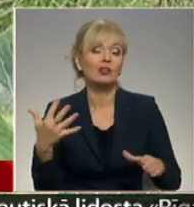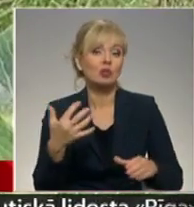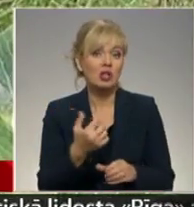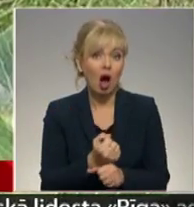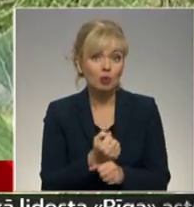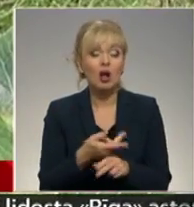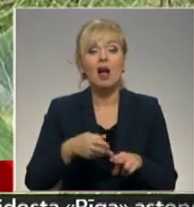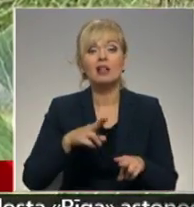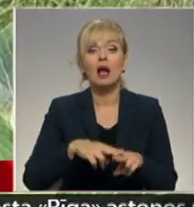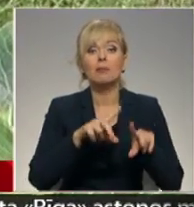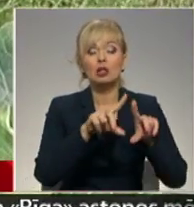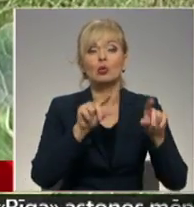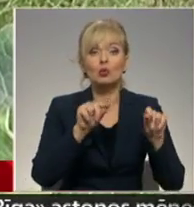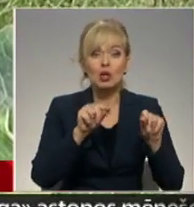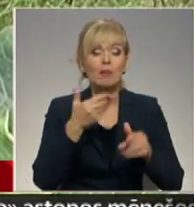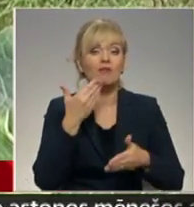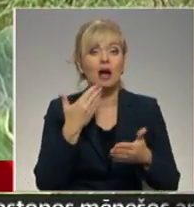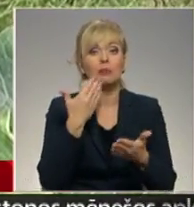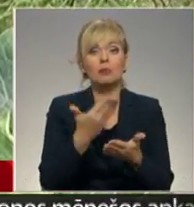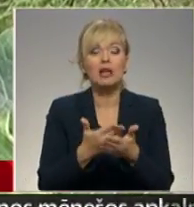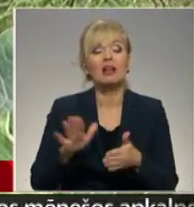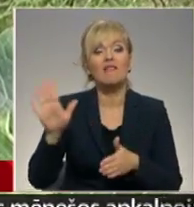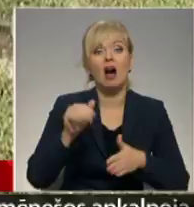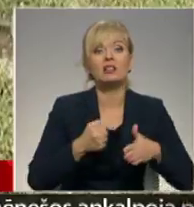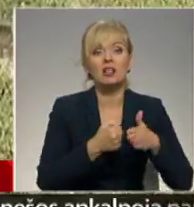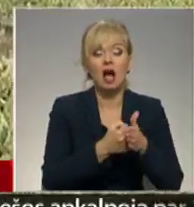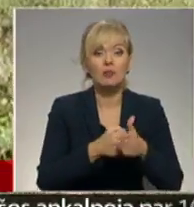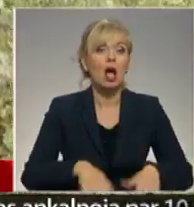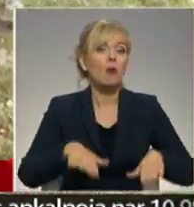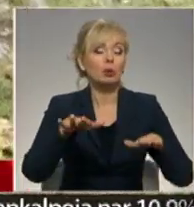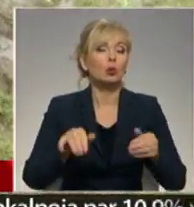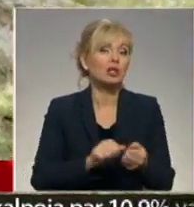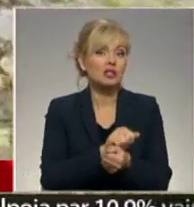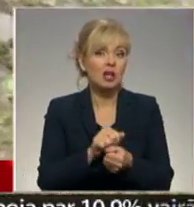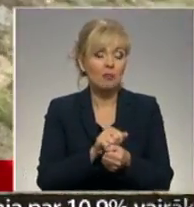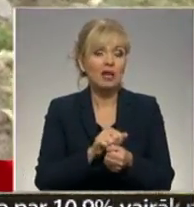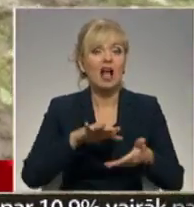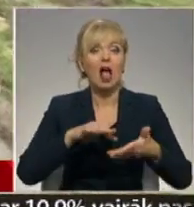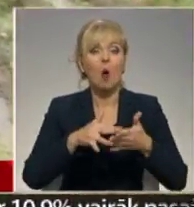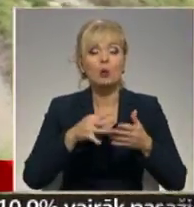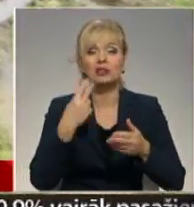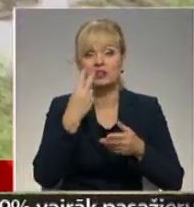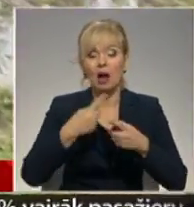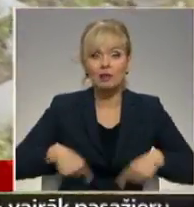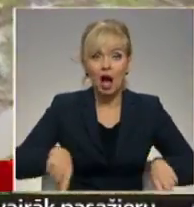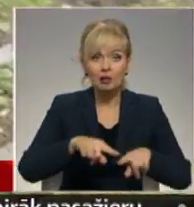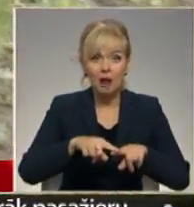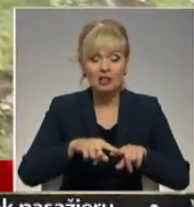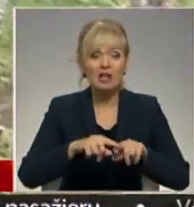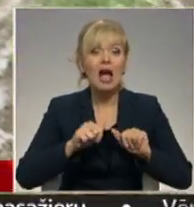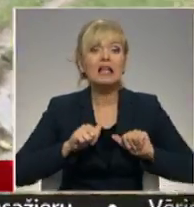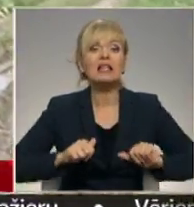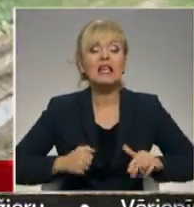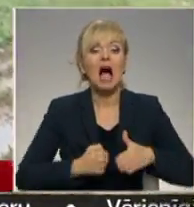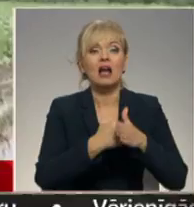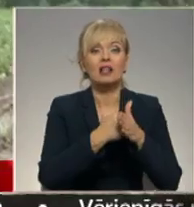vairāk. Tāpēc uzņēmuma apsver iespēju pieteikties valsts atbalstam par plūdu izpostītām lauksaimniecības platībām. Šobrīd lauku atbalsta dienestā iesniegt jau